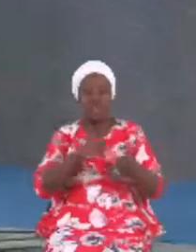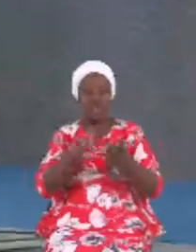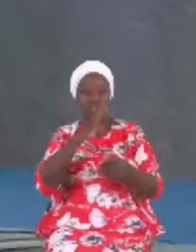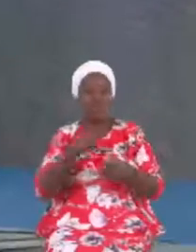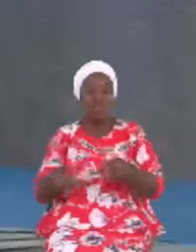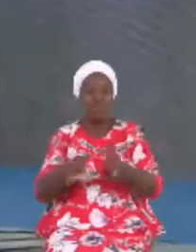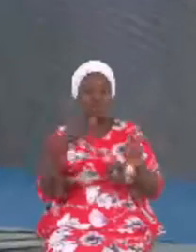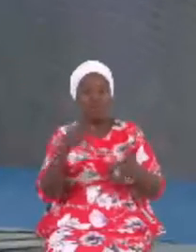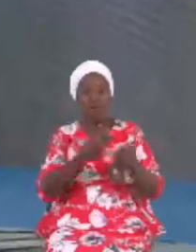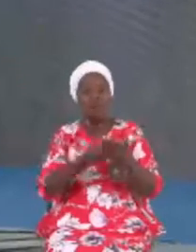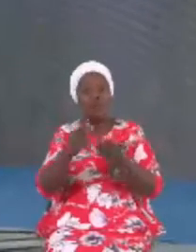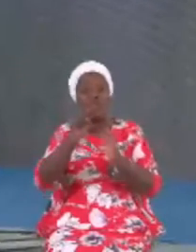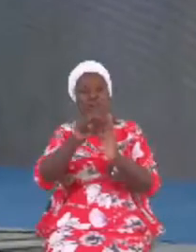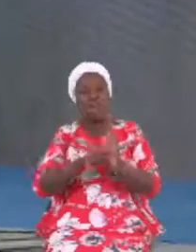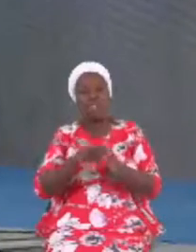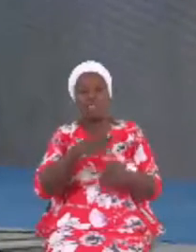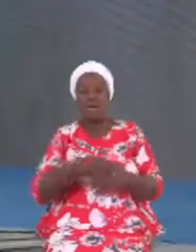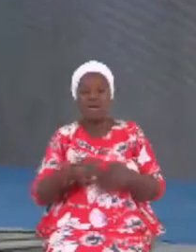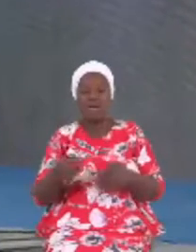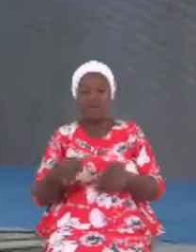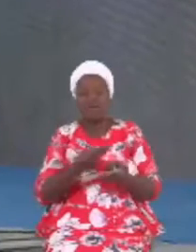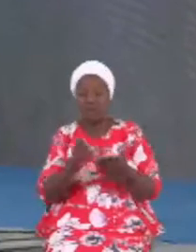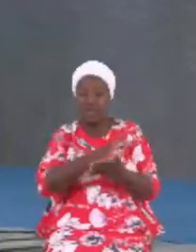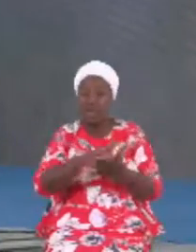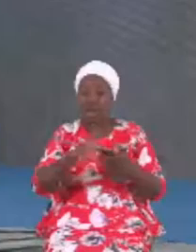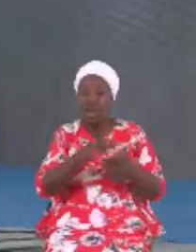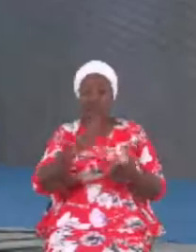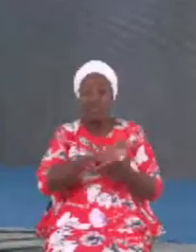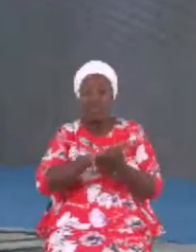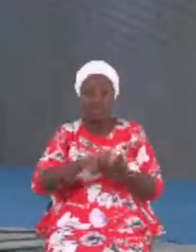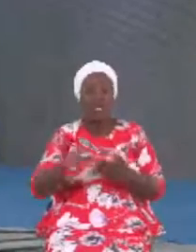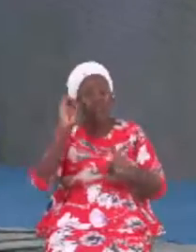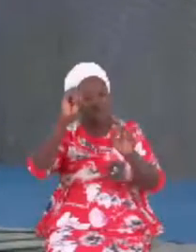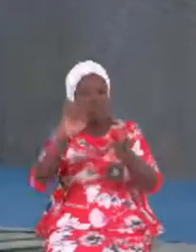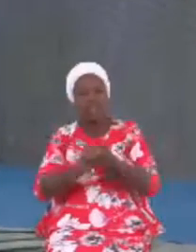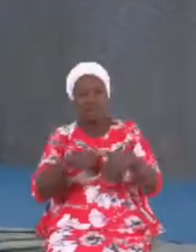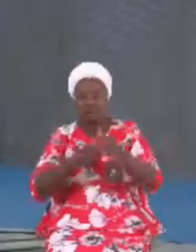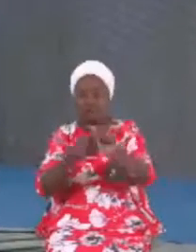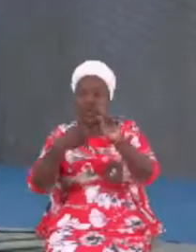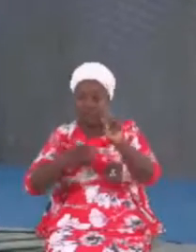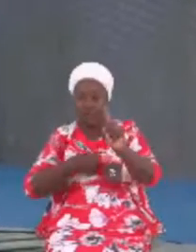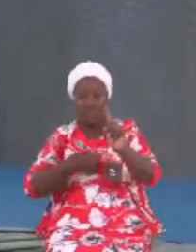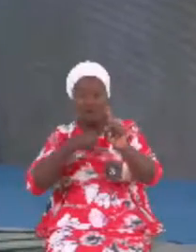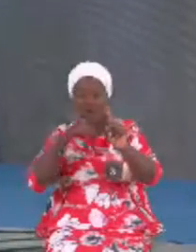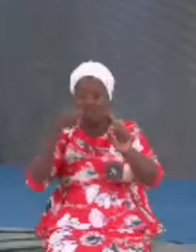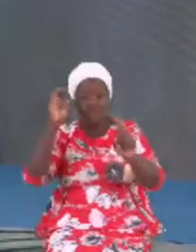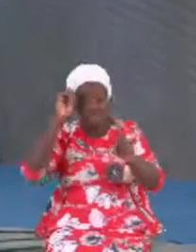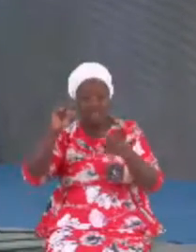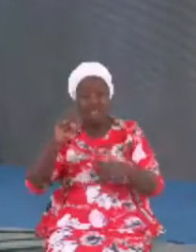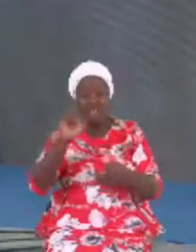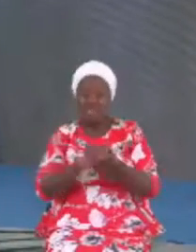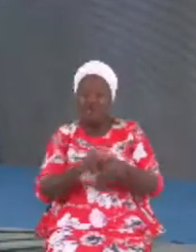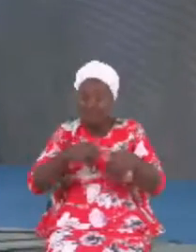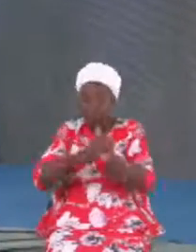la sainteté, sur la voie de la justice. Celui qui me suit, C'est pas celui qui m'a suivi